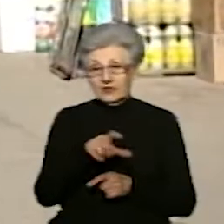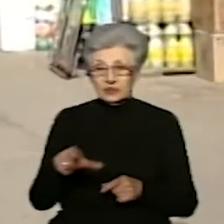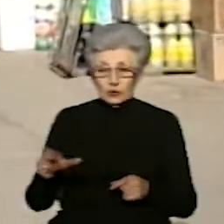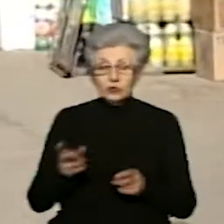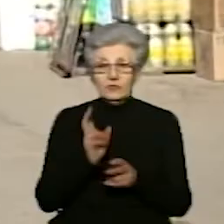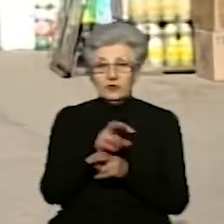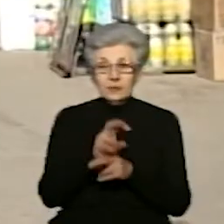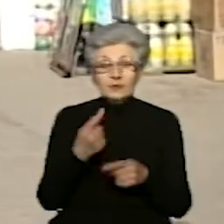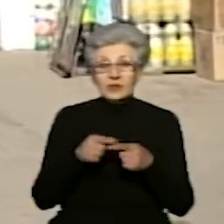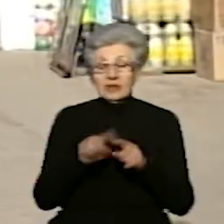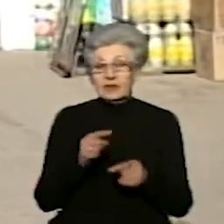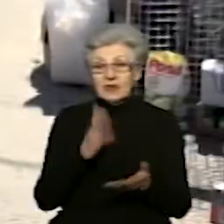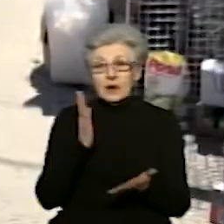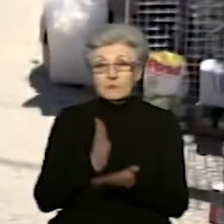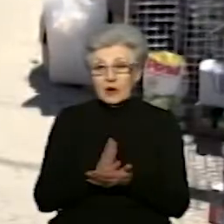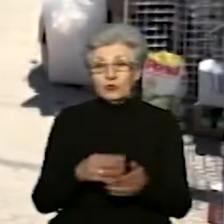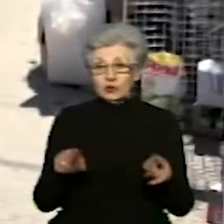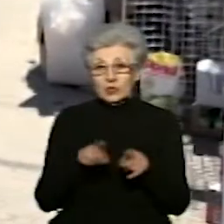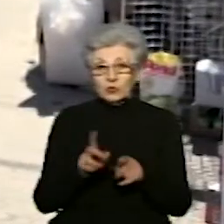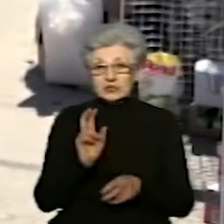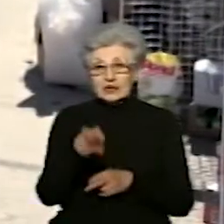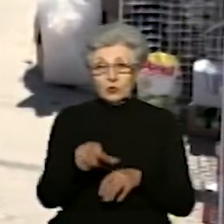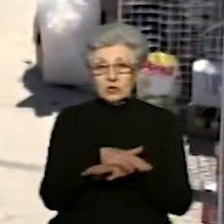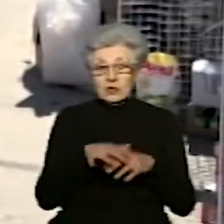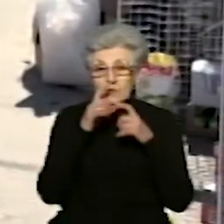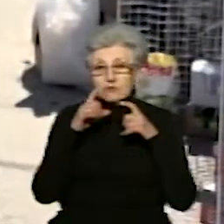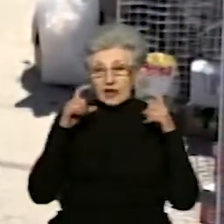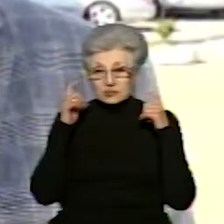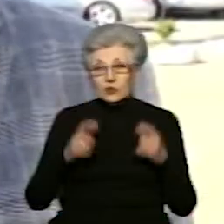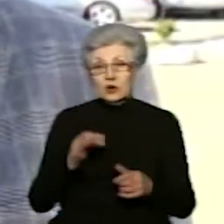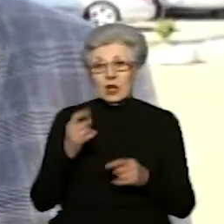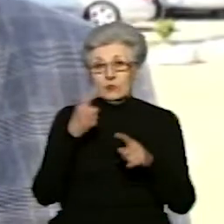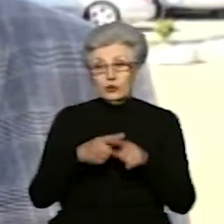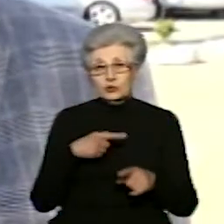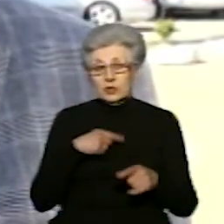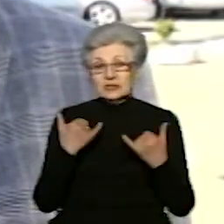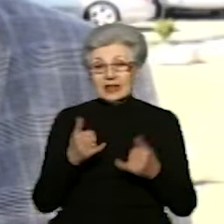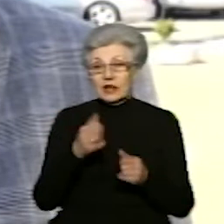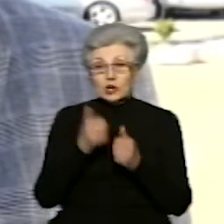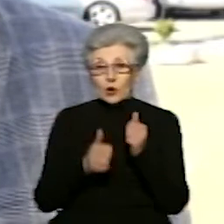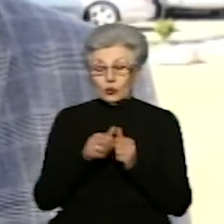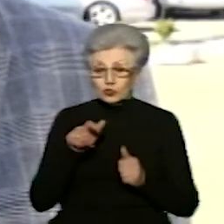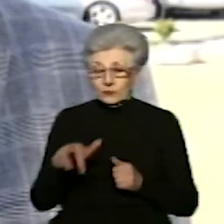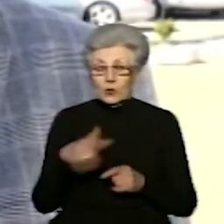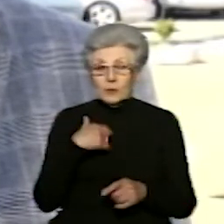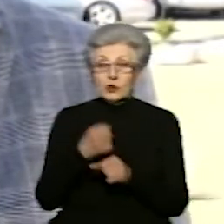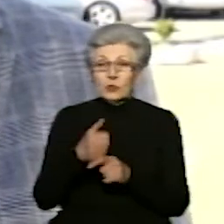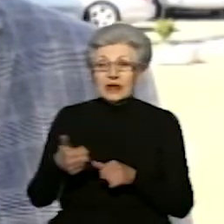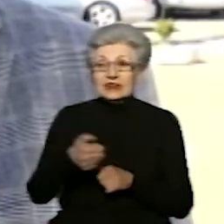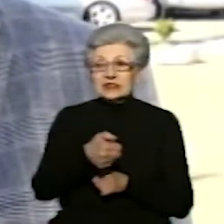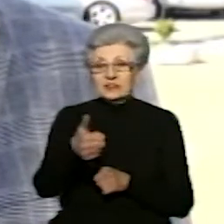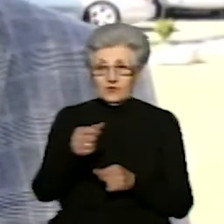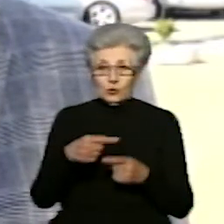відвідувачів, які мають також заходити на ринок в масках. Плюс ми зараз на кожному вході ставимо дезінфікуючі засоби, для того,